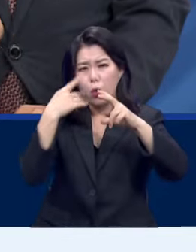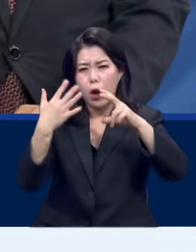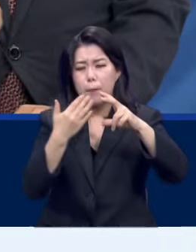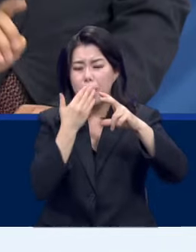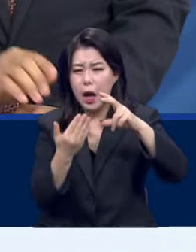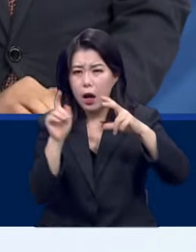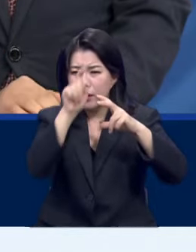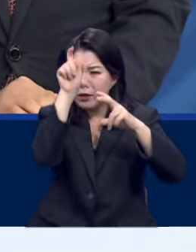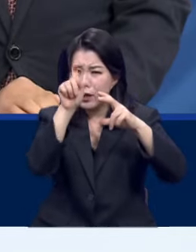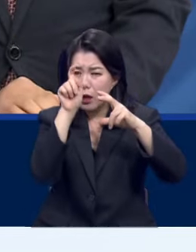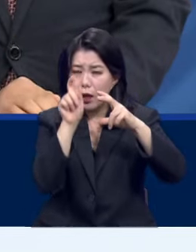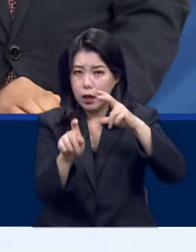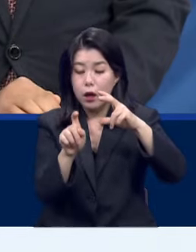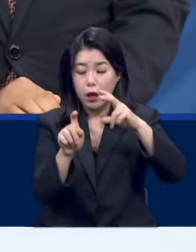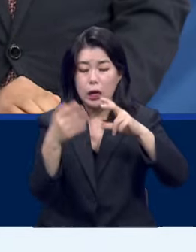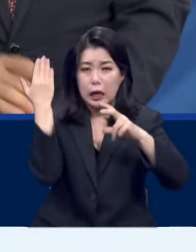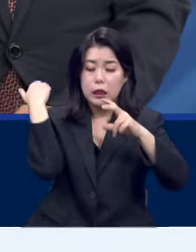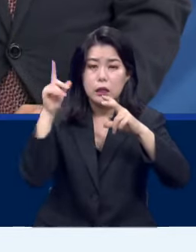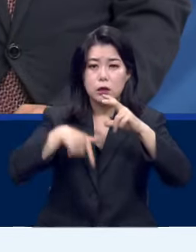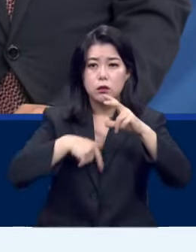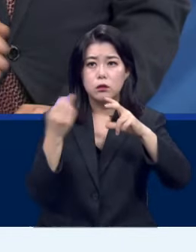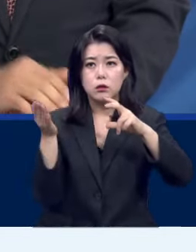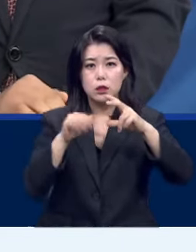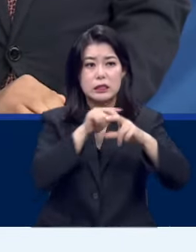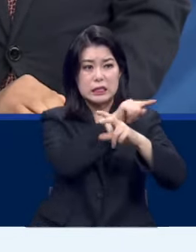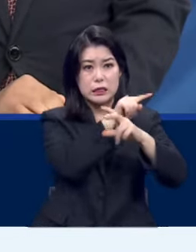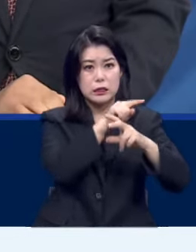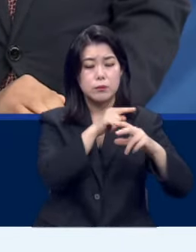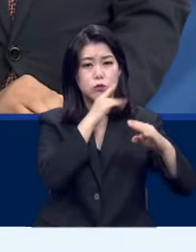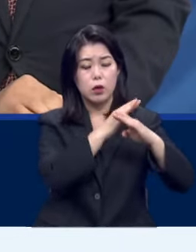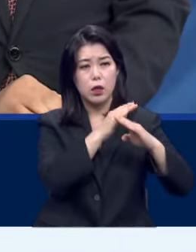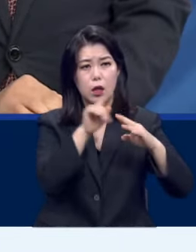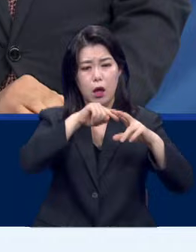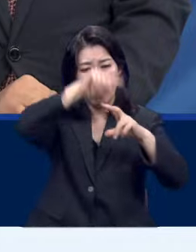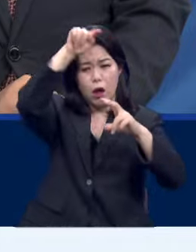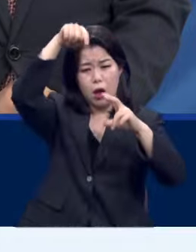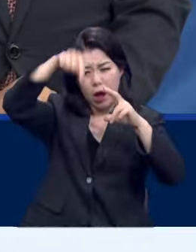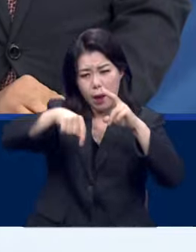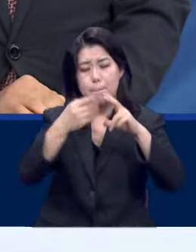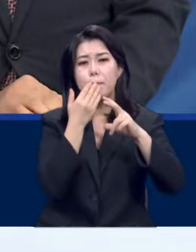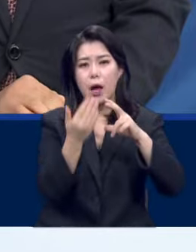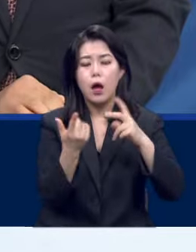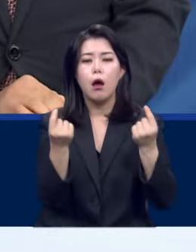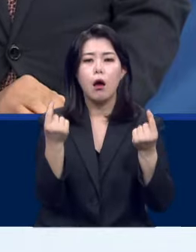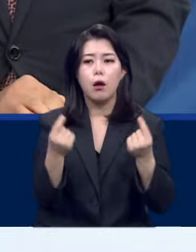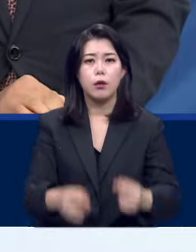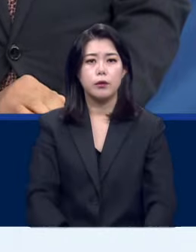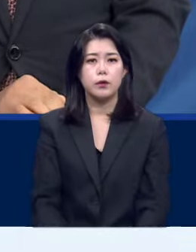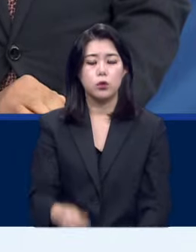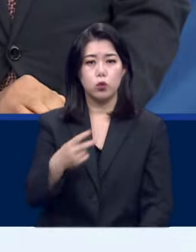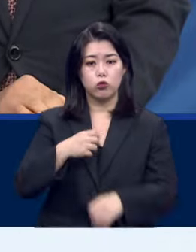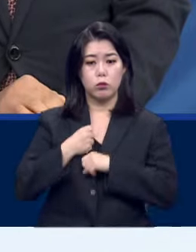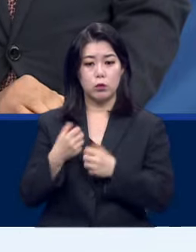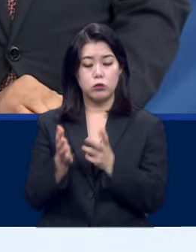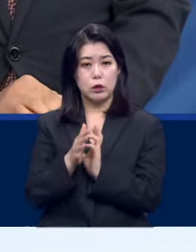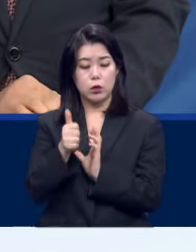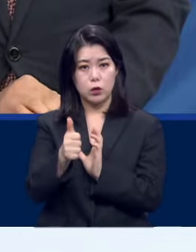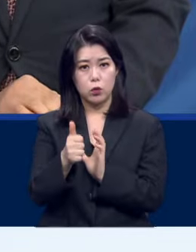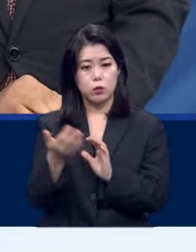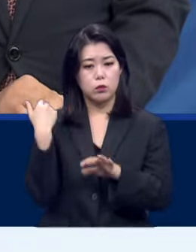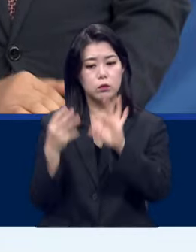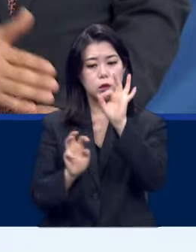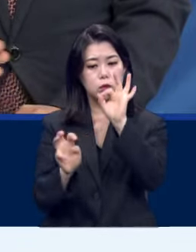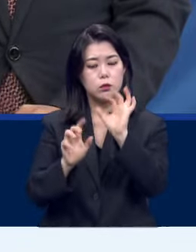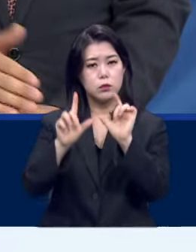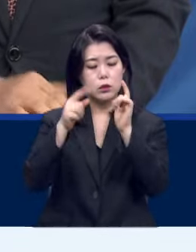이제 이건 아직 좀 물음 표현 상태였는데 그거를 지금 완성했다고 하는 소리인 것 같아요 그리고 우리 국방부 장관도 30일 날 기자 회견을